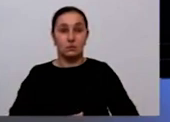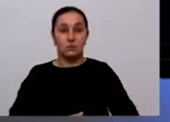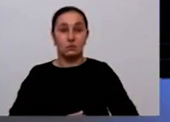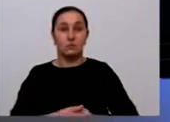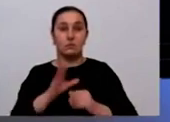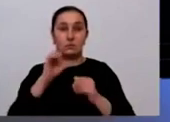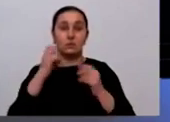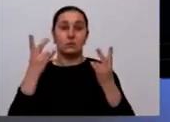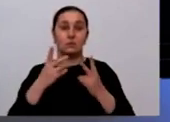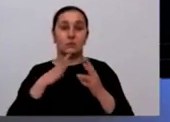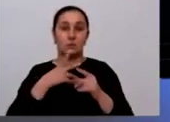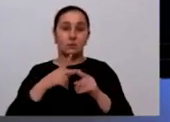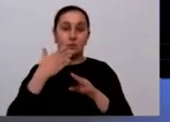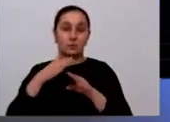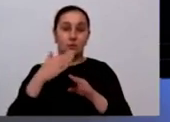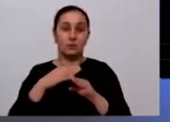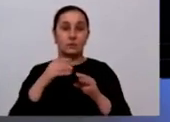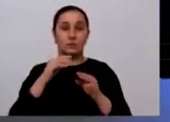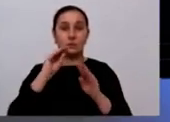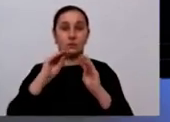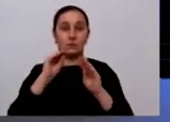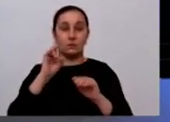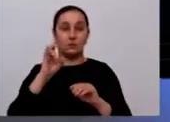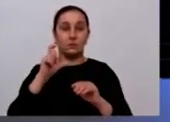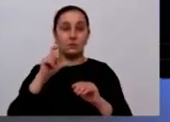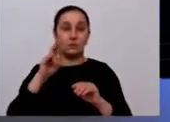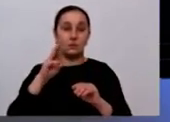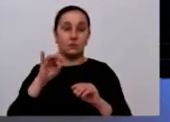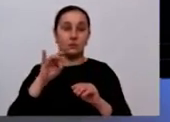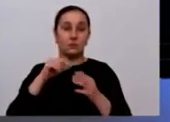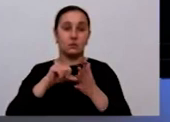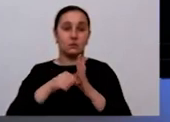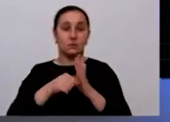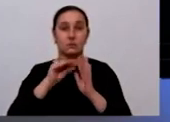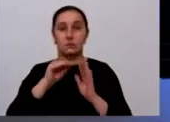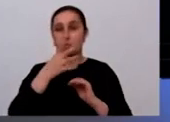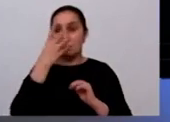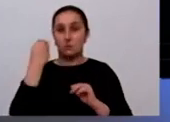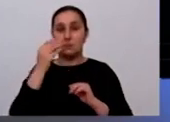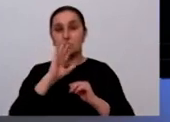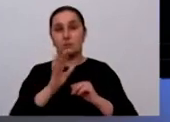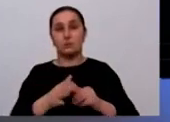Va kerakli bo'lgan qismga qo'yib, Enter tugmasini bosishni unutmang.